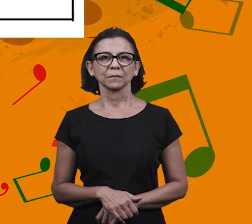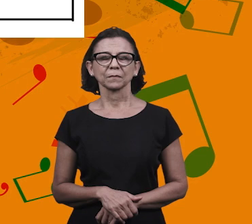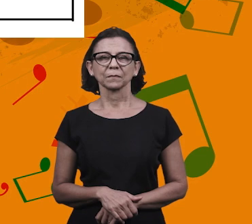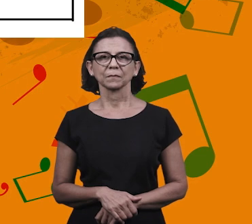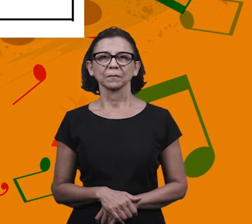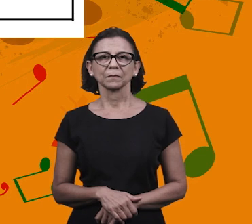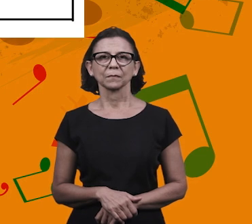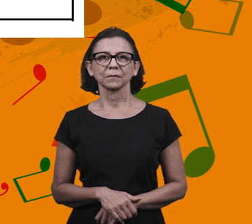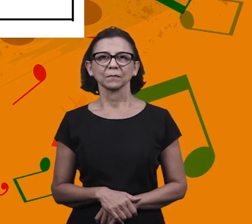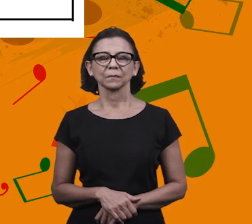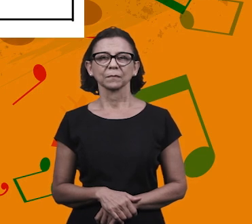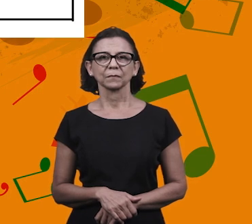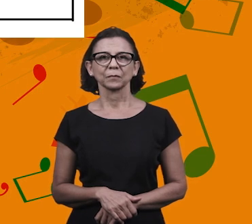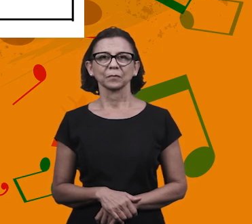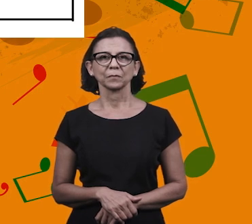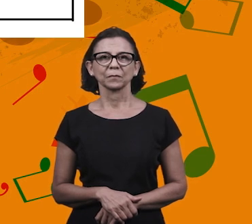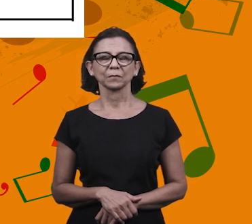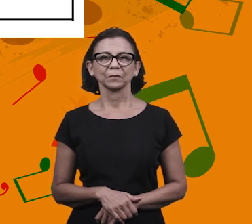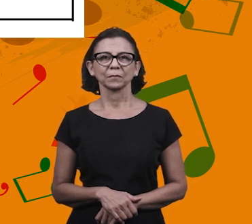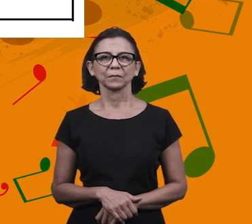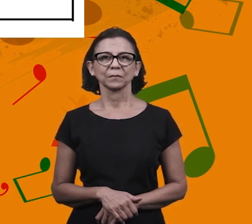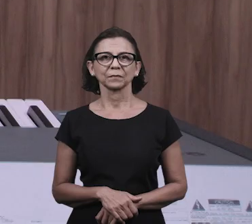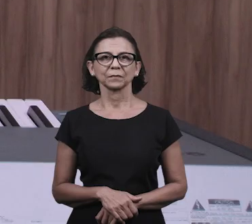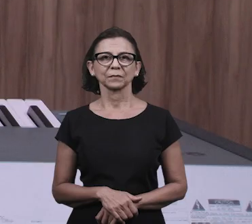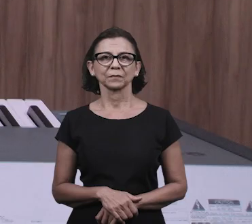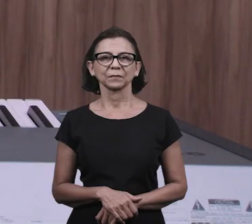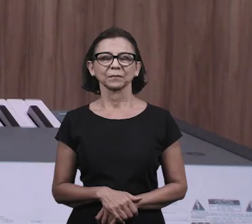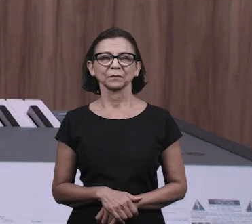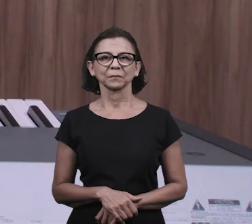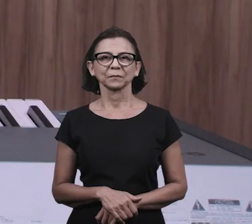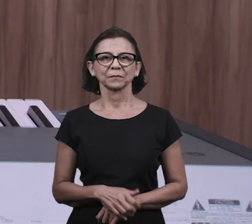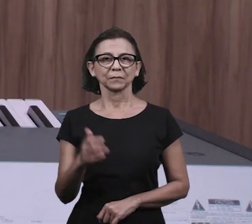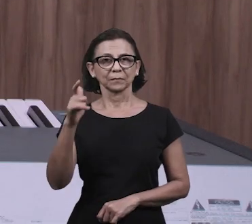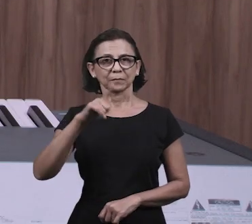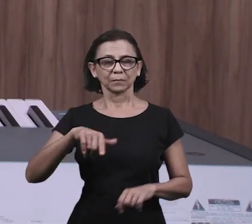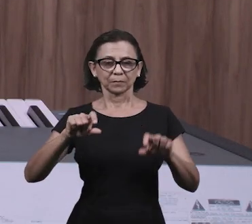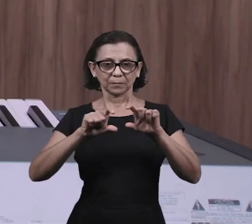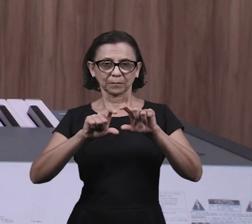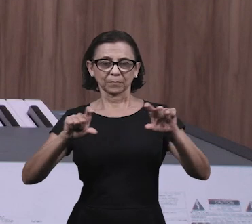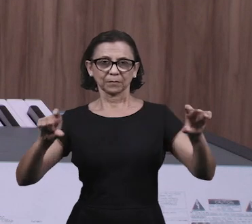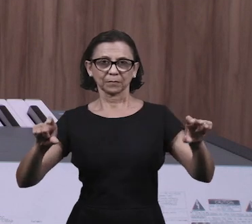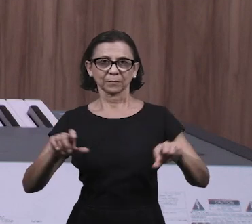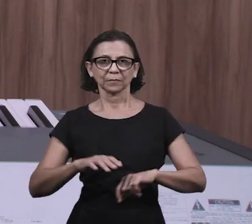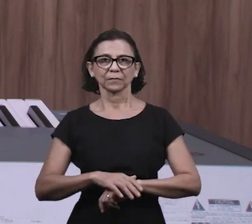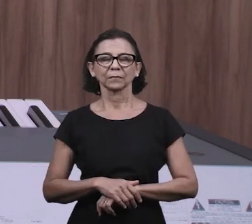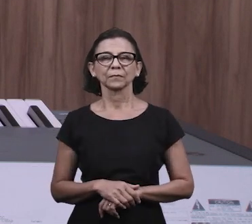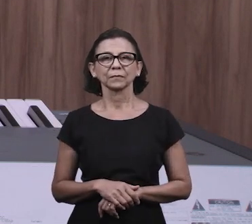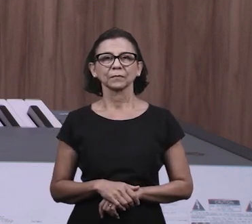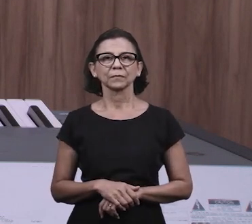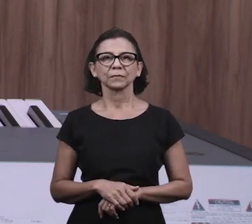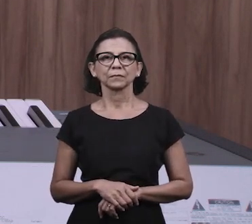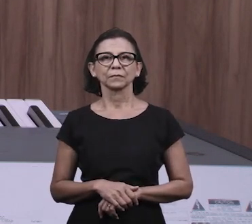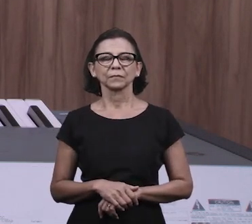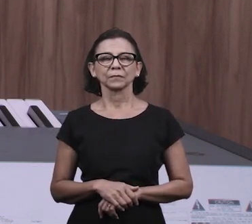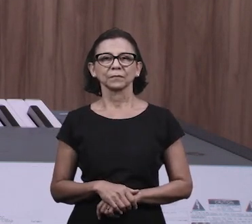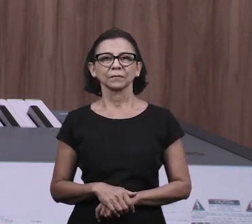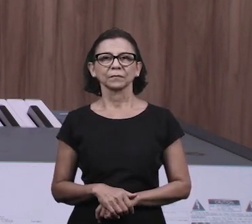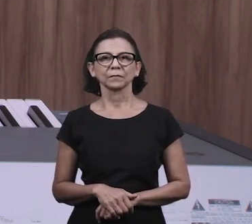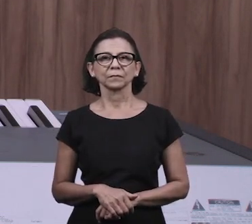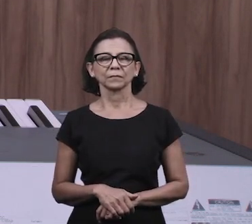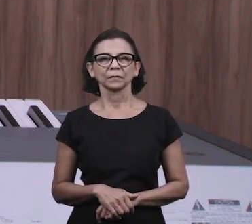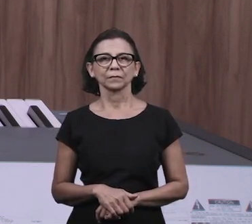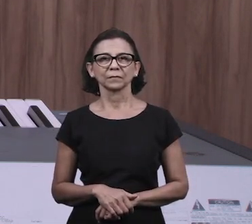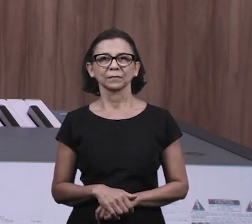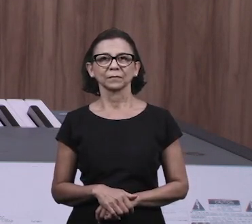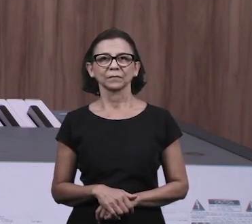sol, fá, mi. La prochaine phrase. Maintenant, je compte 1, 2 et on entre. Le doigt 2 dans le ré.